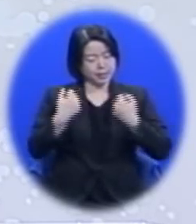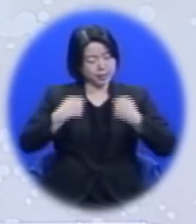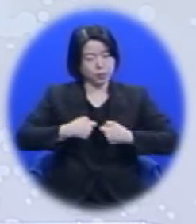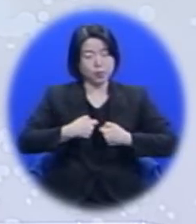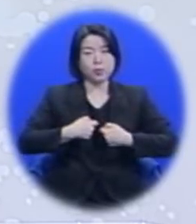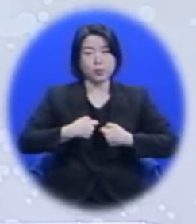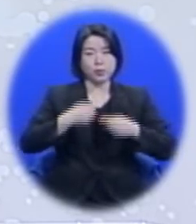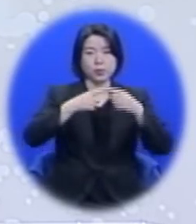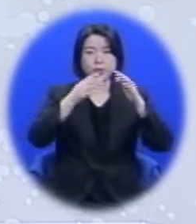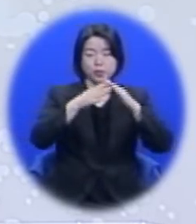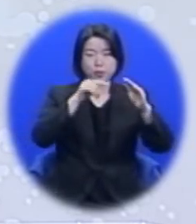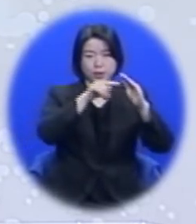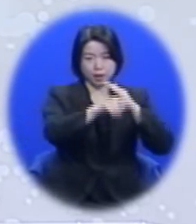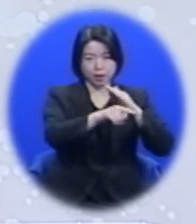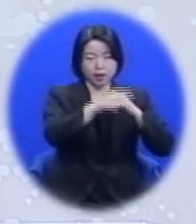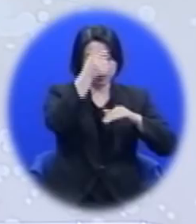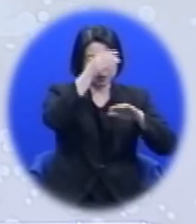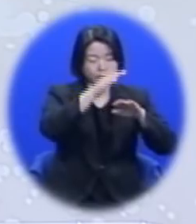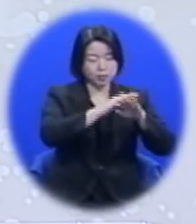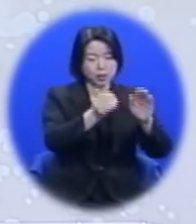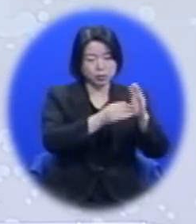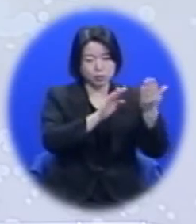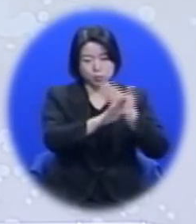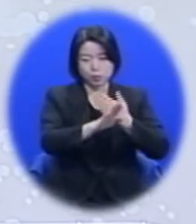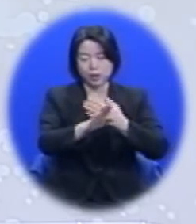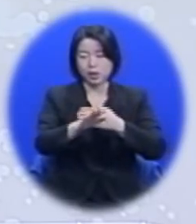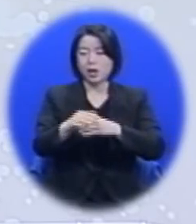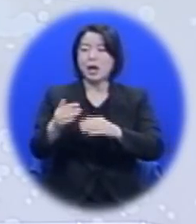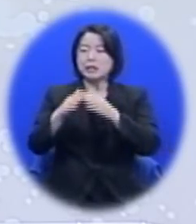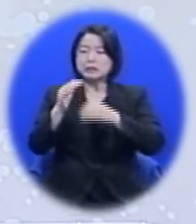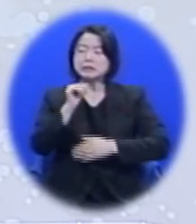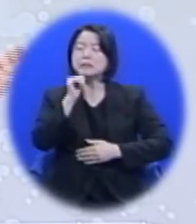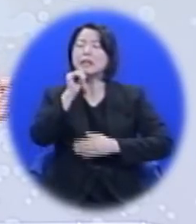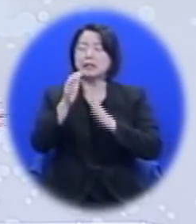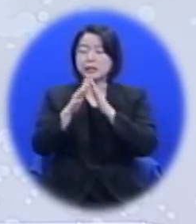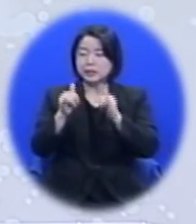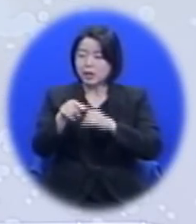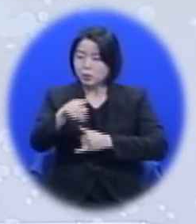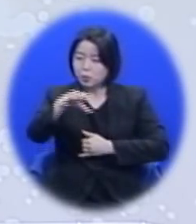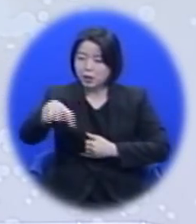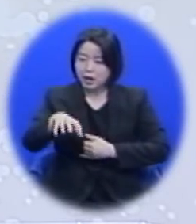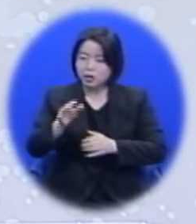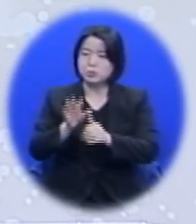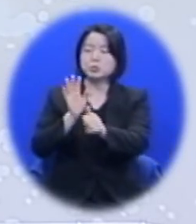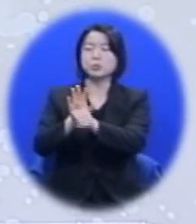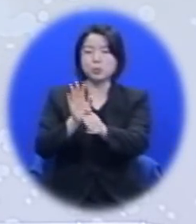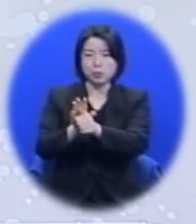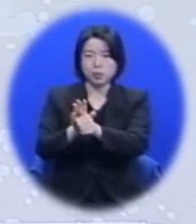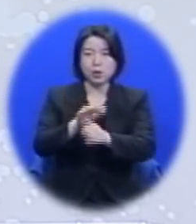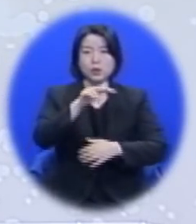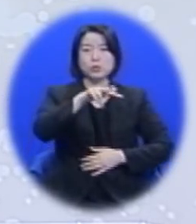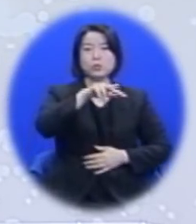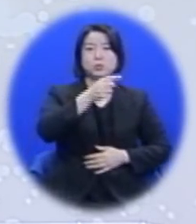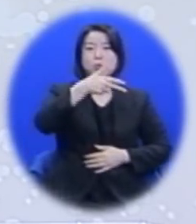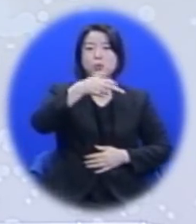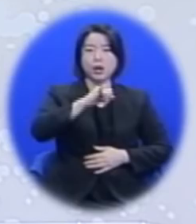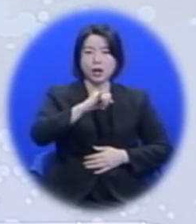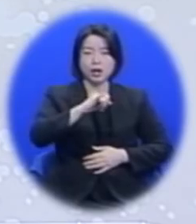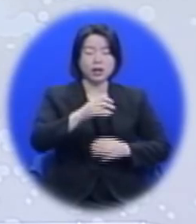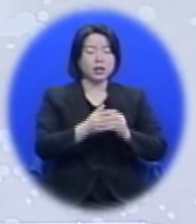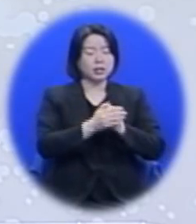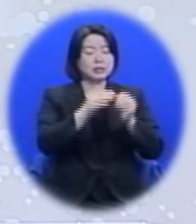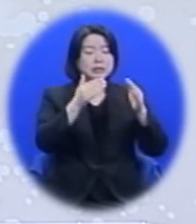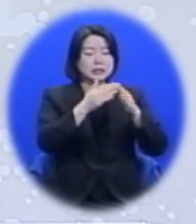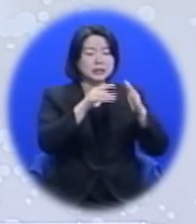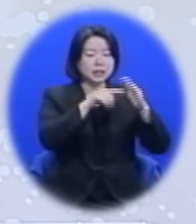끝나고 빈민구제소에 들러서 그들을 돕고, 그리고 조카의 집을 방문하고, 그리고 사람이 완전히